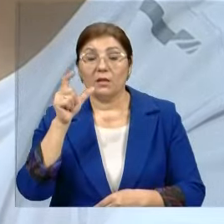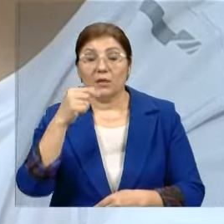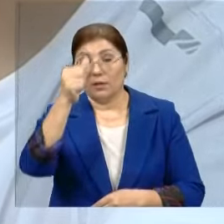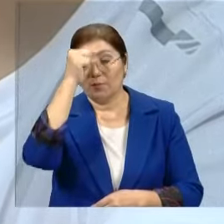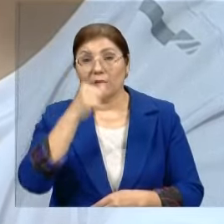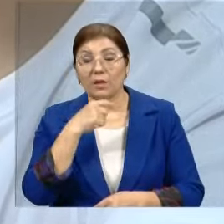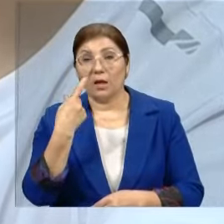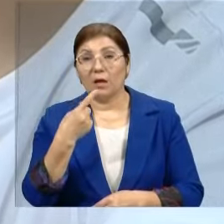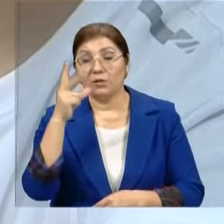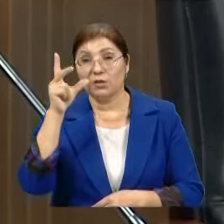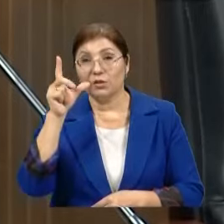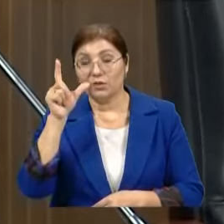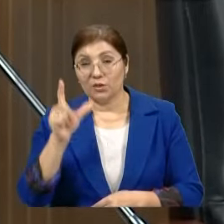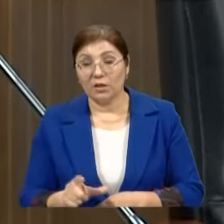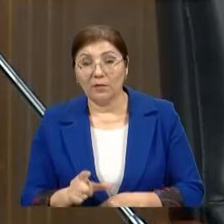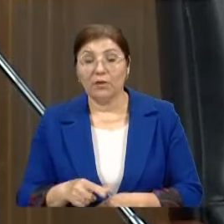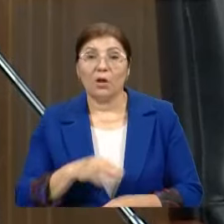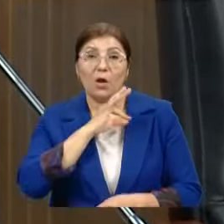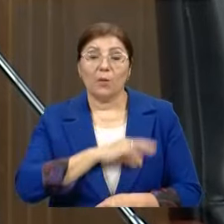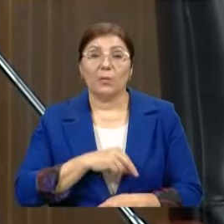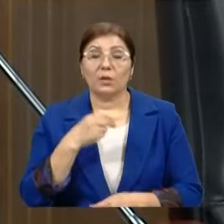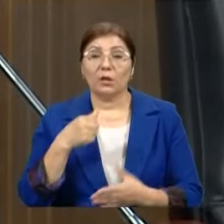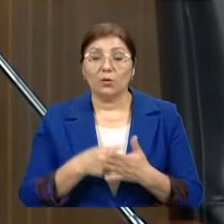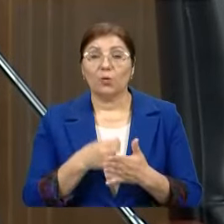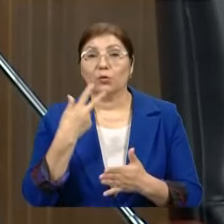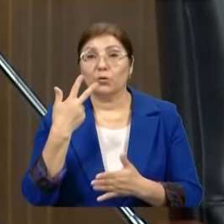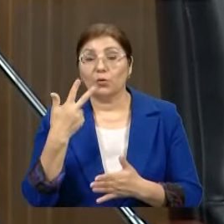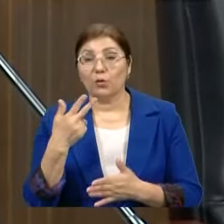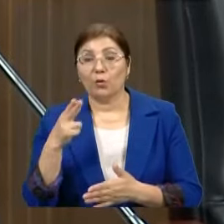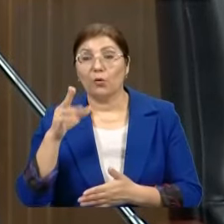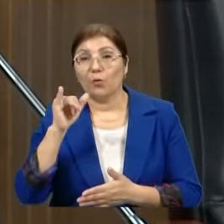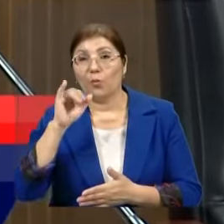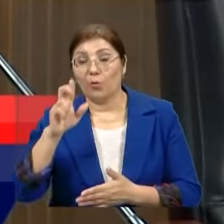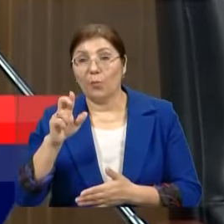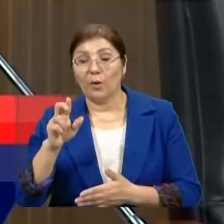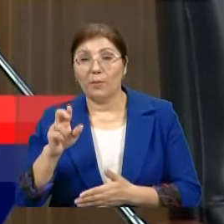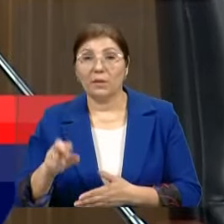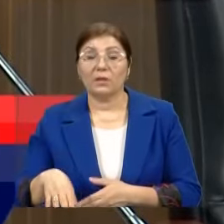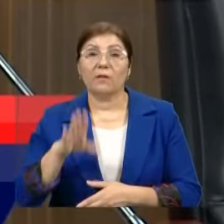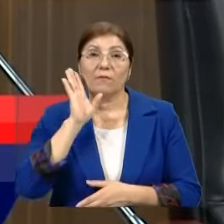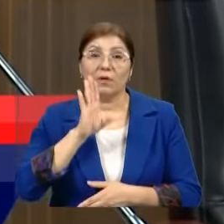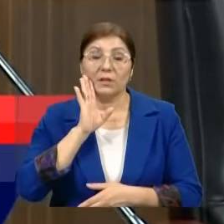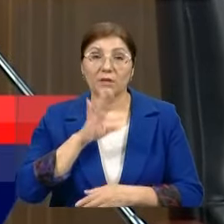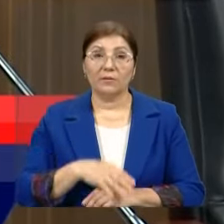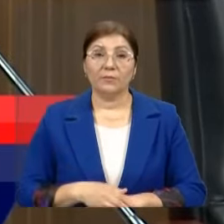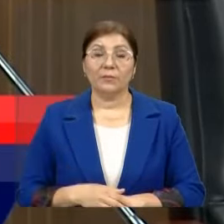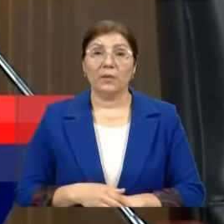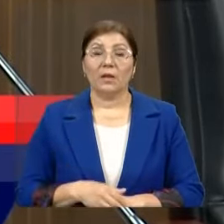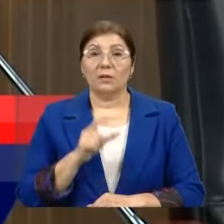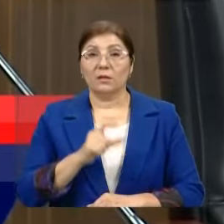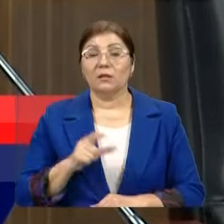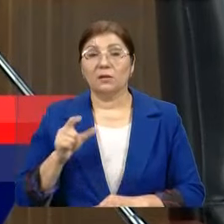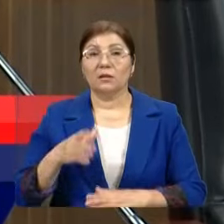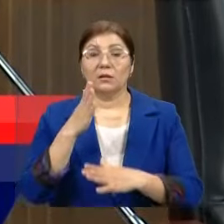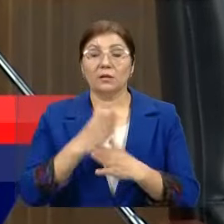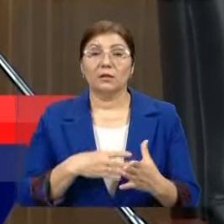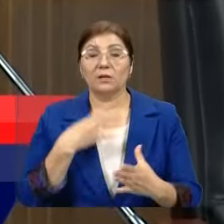до 3 кубометров воды. От этого и будут исходить тарификационные суммы. Группы населения подразделяют